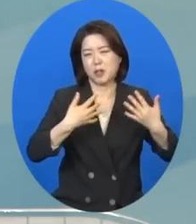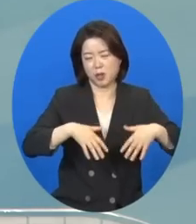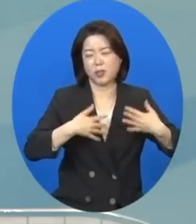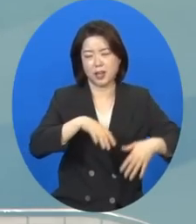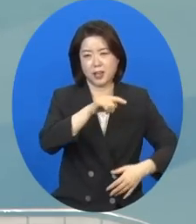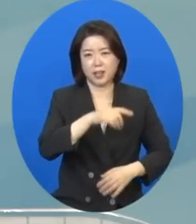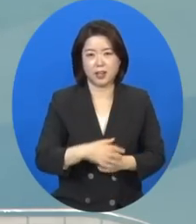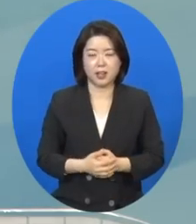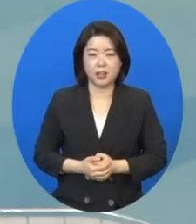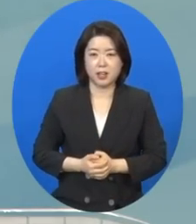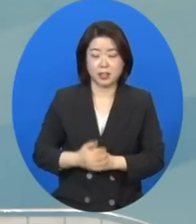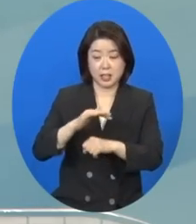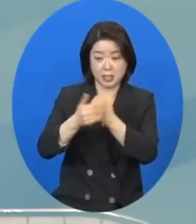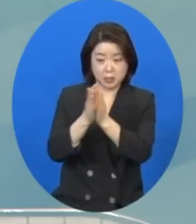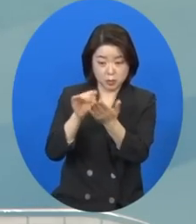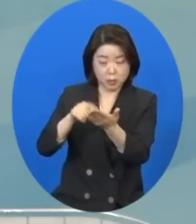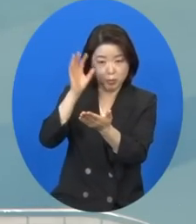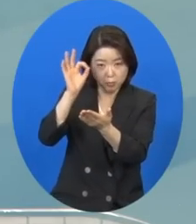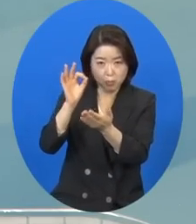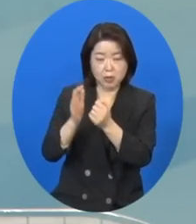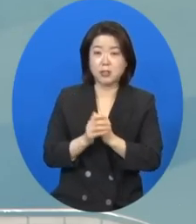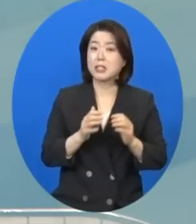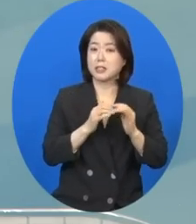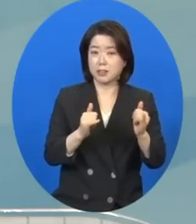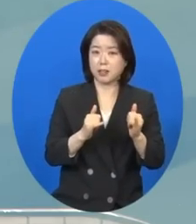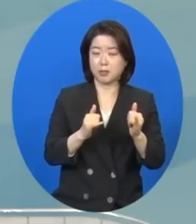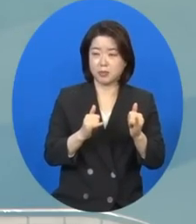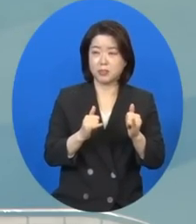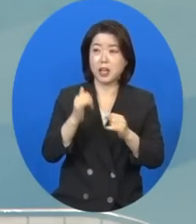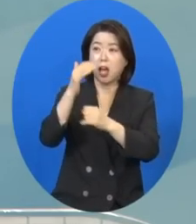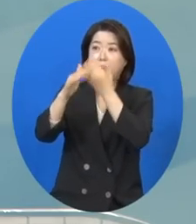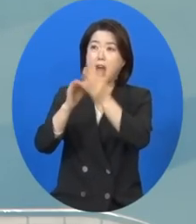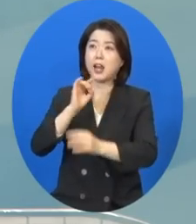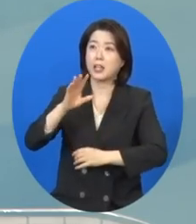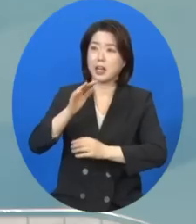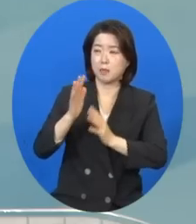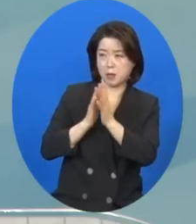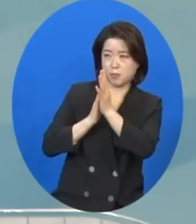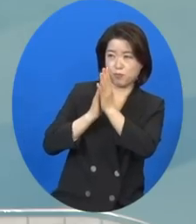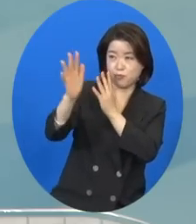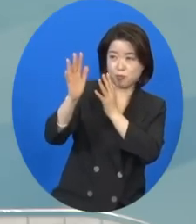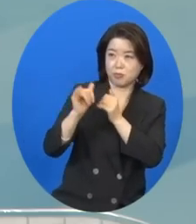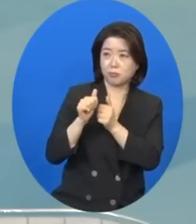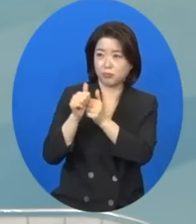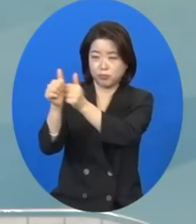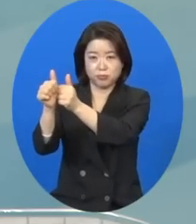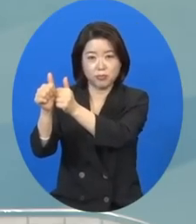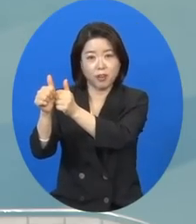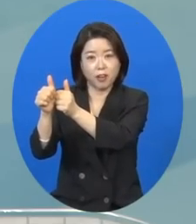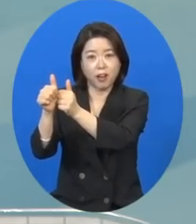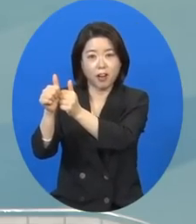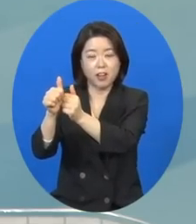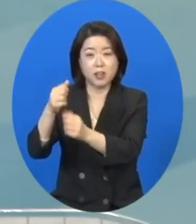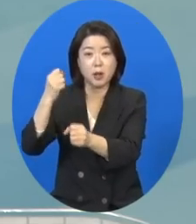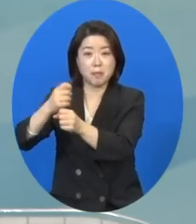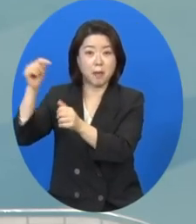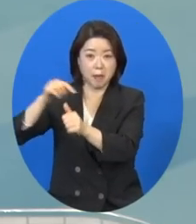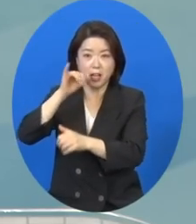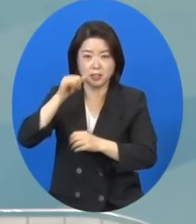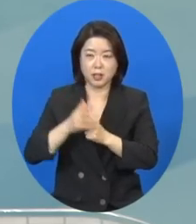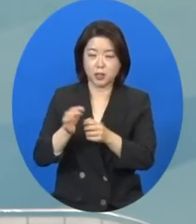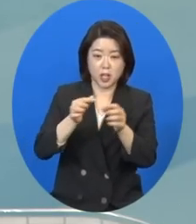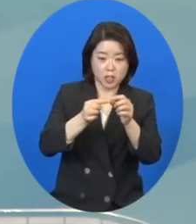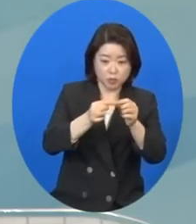성경적으로 보면 옳은 일입니다 인간은요 하나님께만 붙어 있도록 지음 받았어요 정말 주를 잡으려면